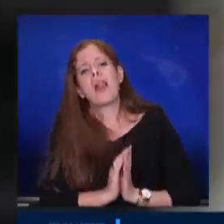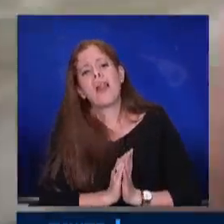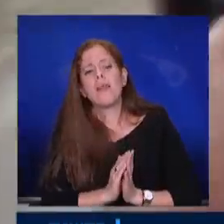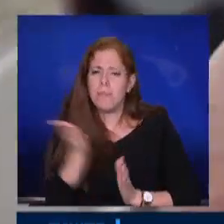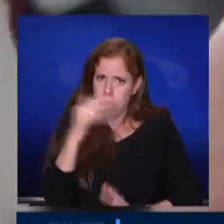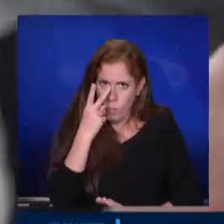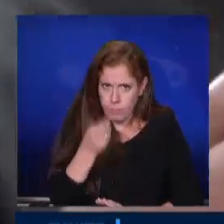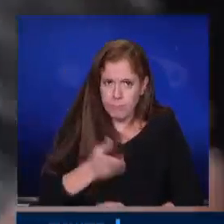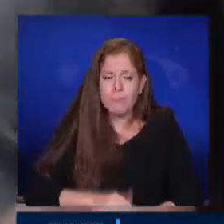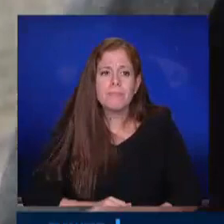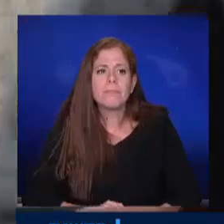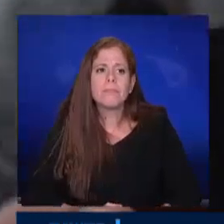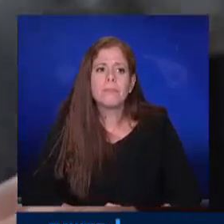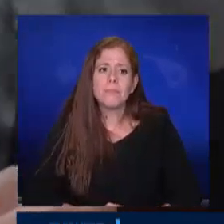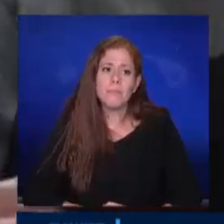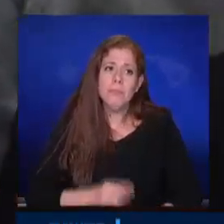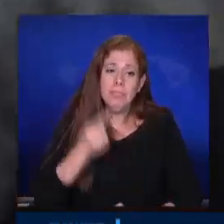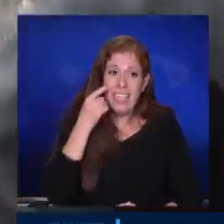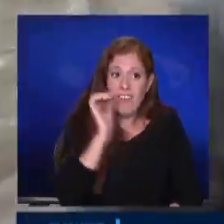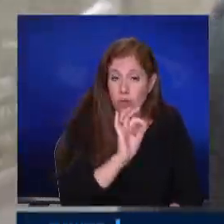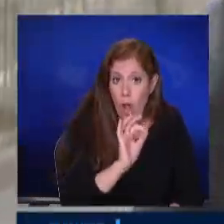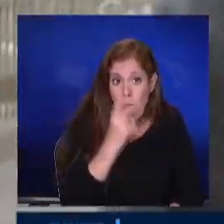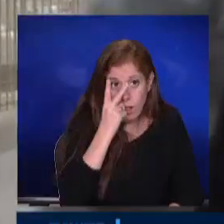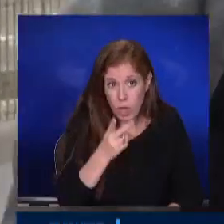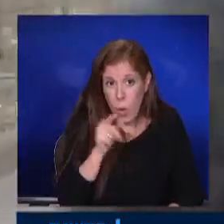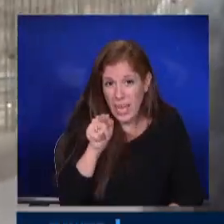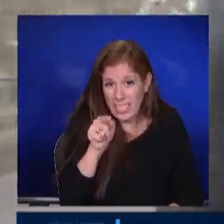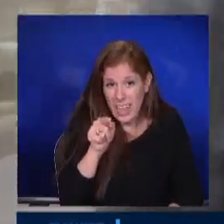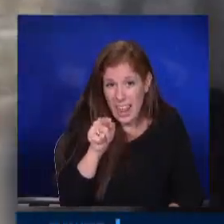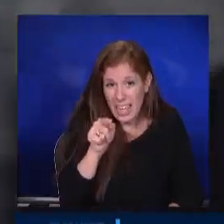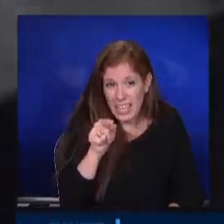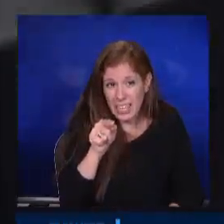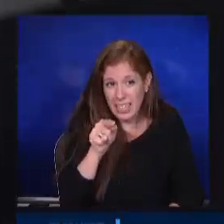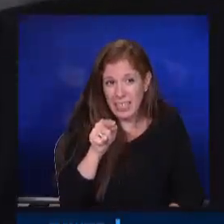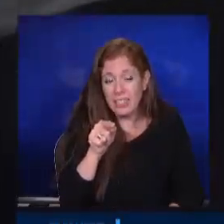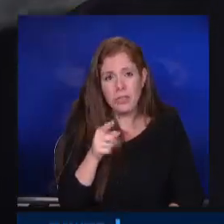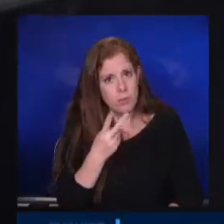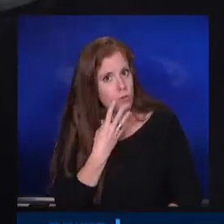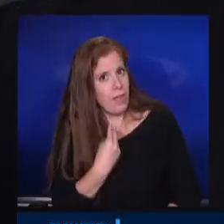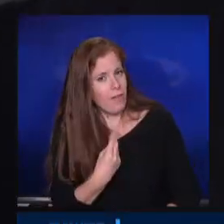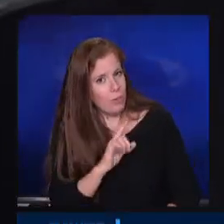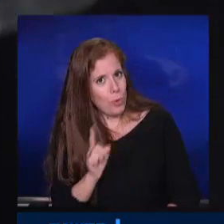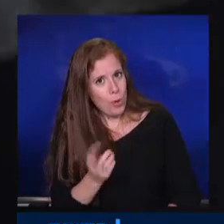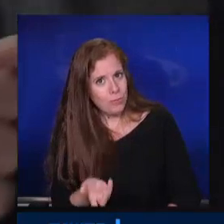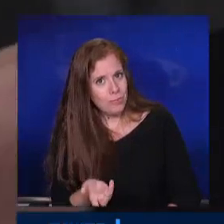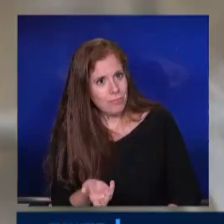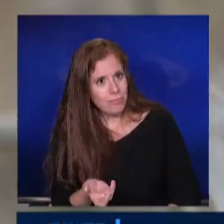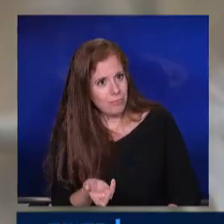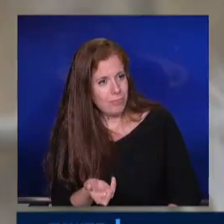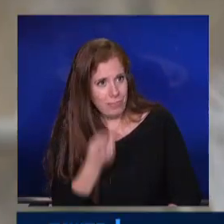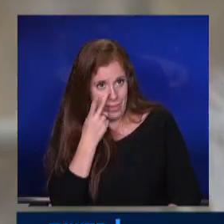פה. עכשיו, לפי העין שלך, אתה רואה את אלה יותר, יותר יפים או לא?